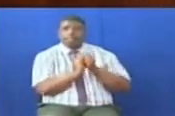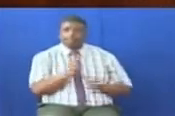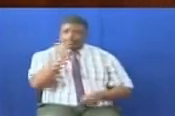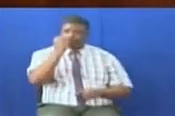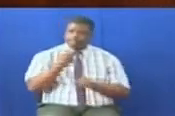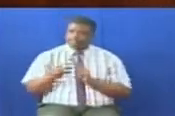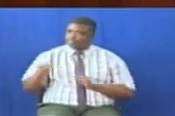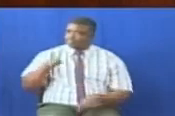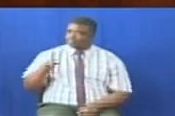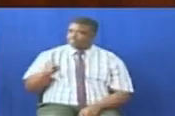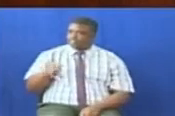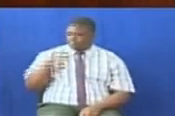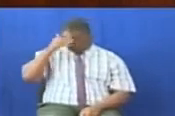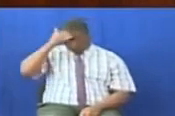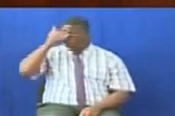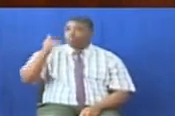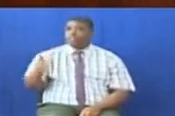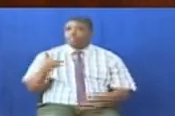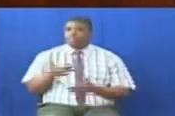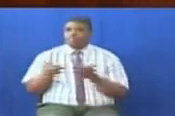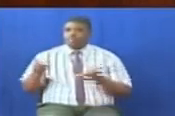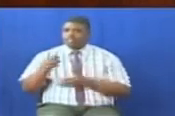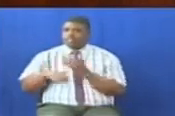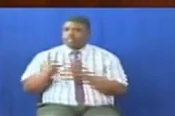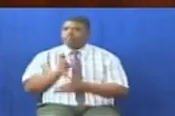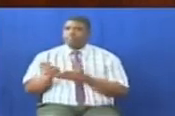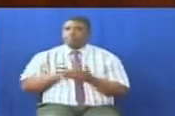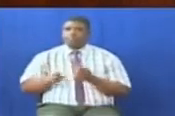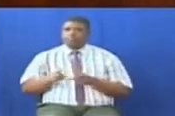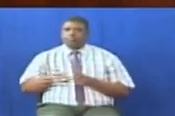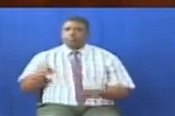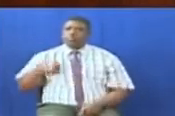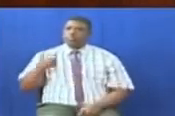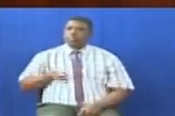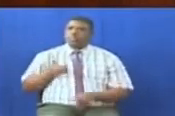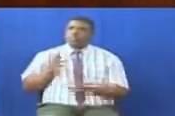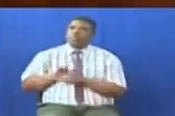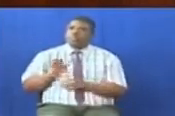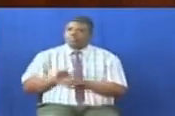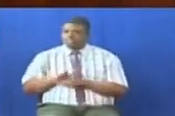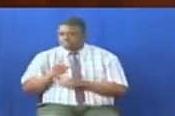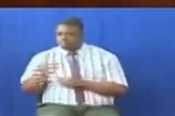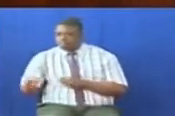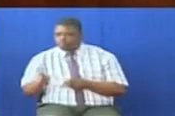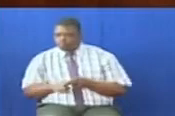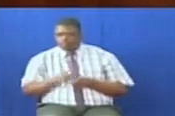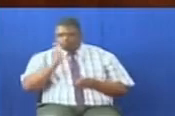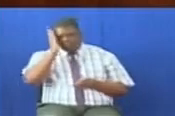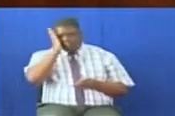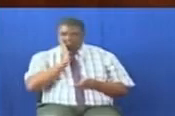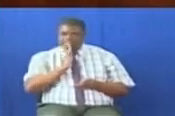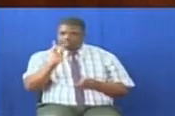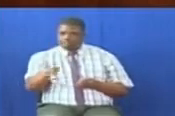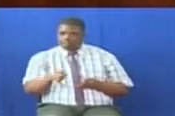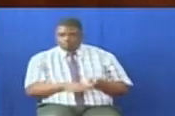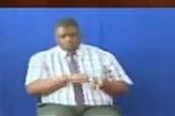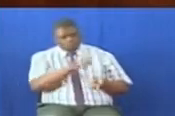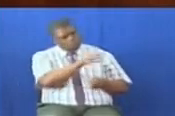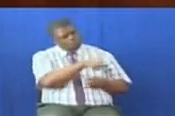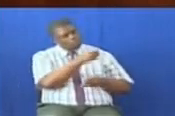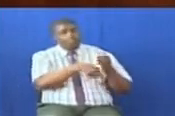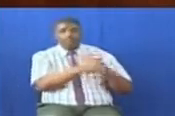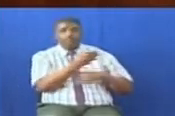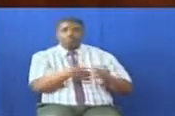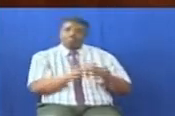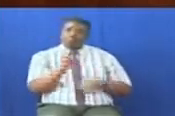iwe kipaumbele, kwa sababu katika halmashauri zetu tuna wanawake wengi wenye matatizo, tuna vijana, tuna watu wenye ulemavu. Kwa hiyo nilikuwa